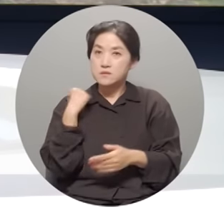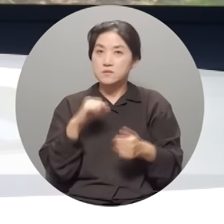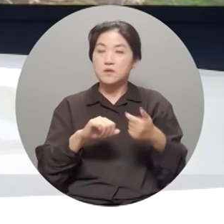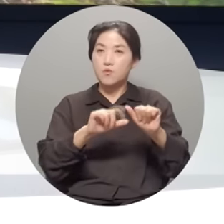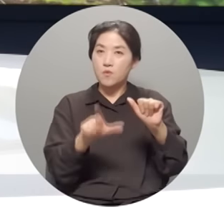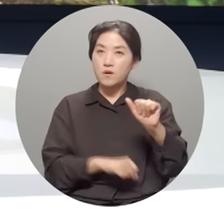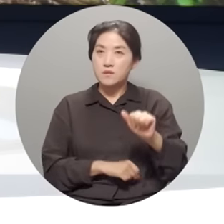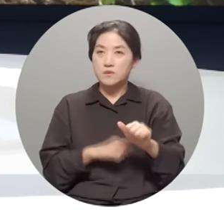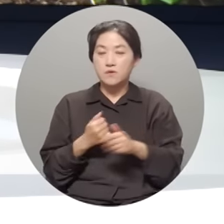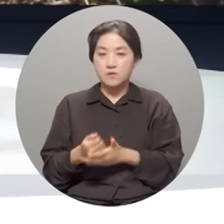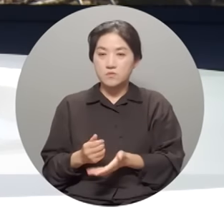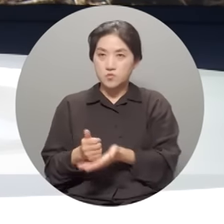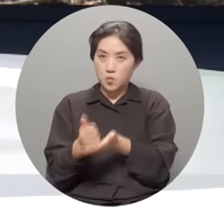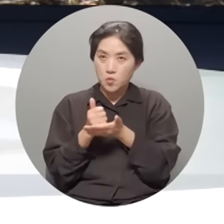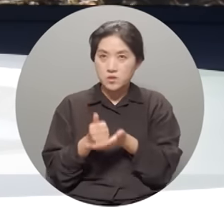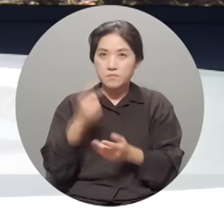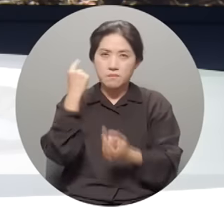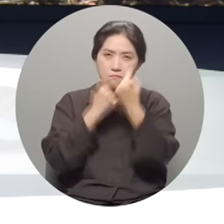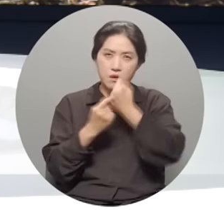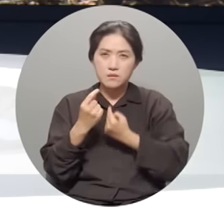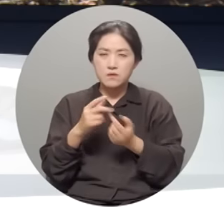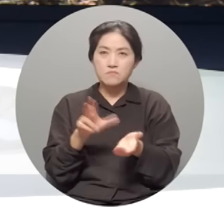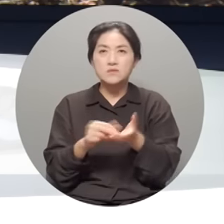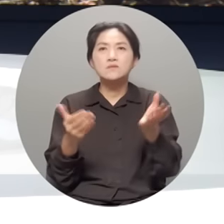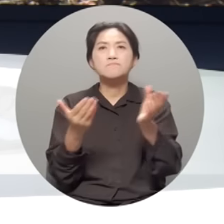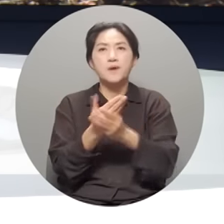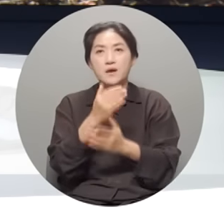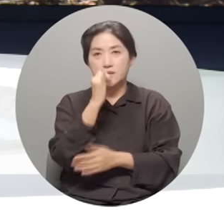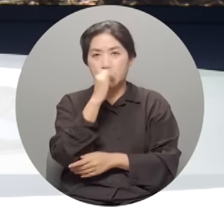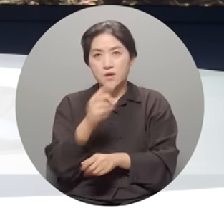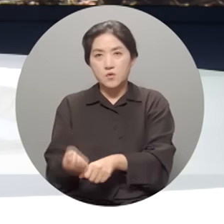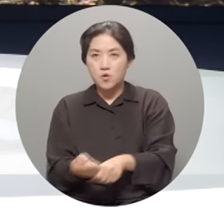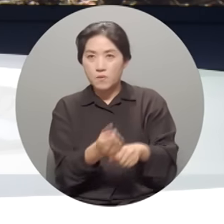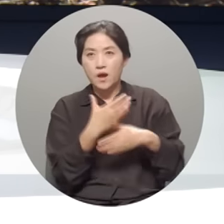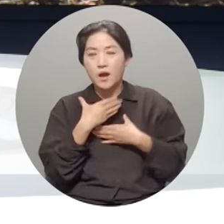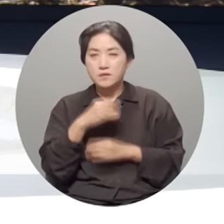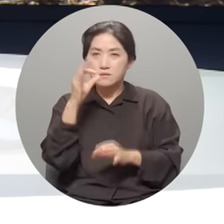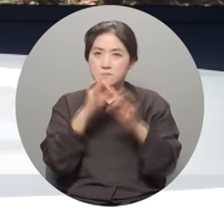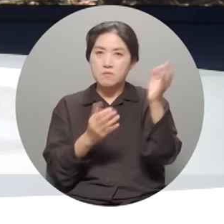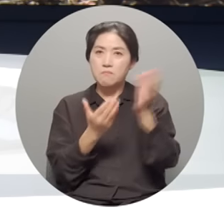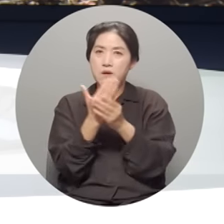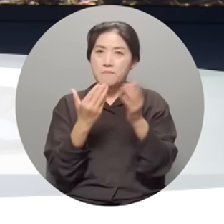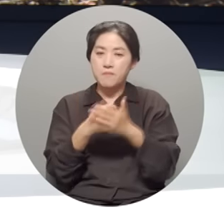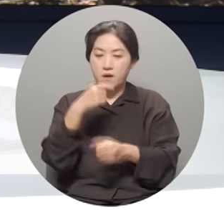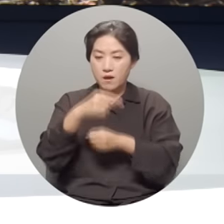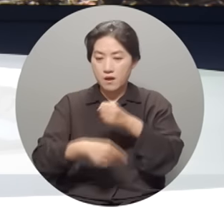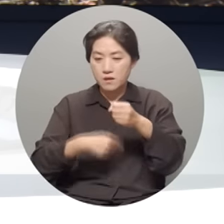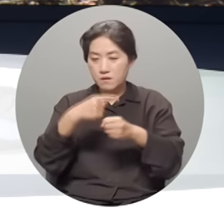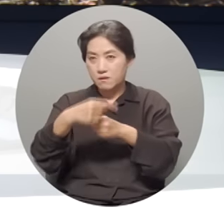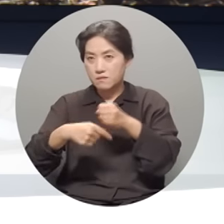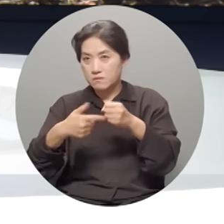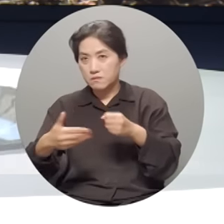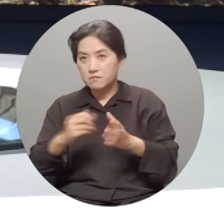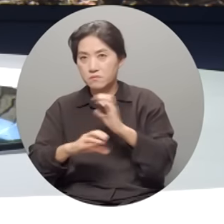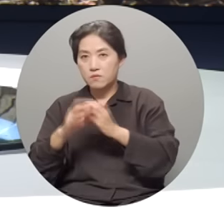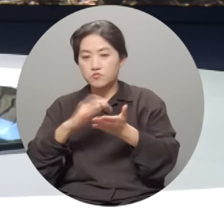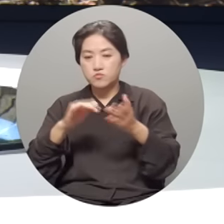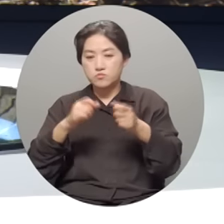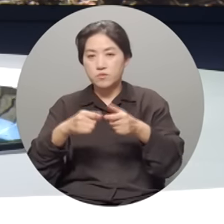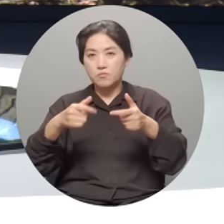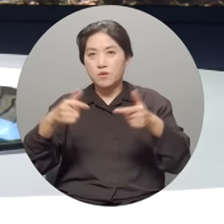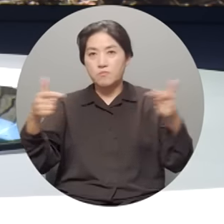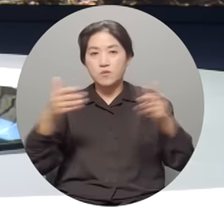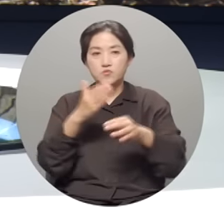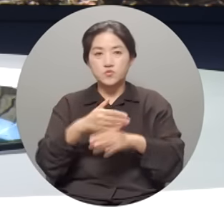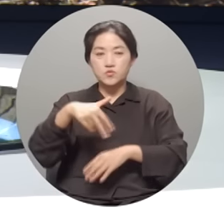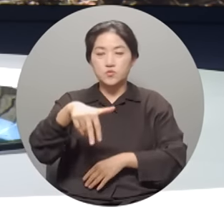지난달에도 이용객이 다치는 안전사고가 났다고 하는데요. 골프장 안전사고 건수는 해마다 증가하고 있습니다. 조건희 기자가